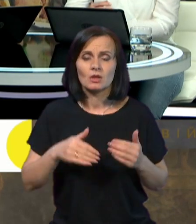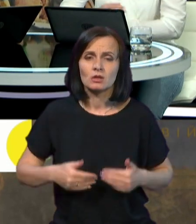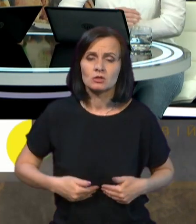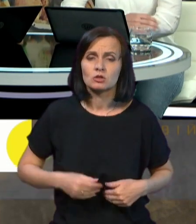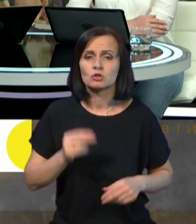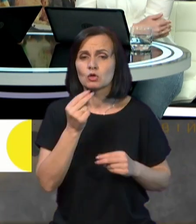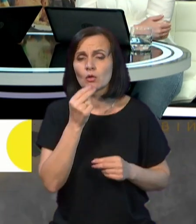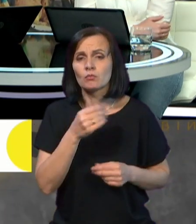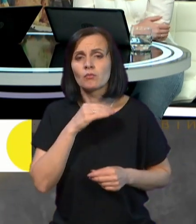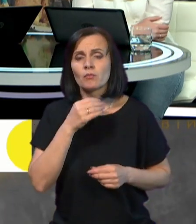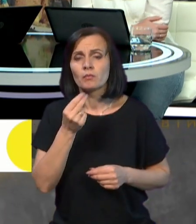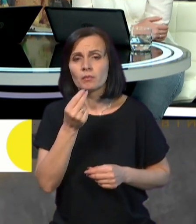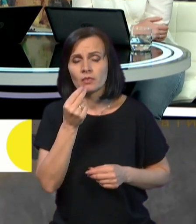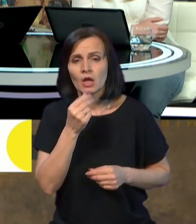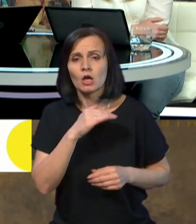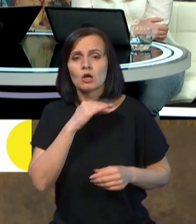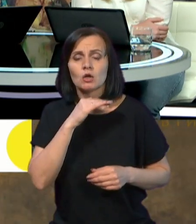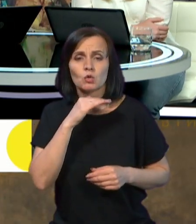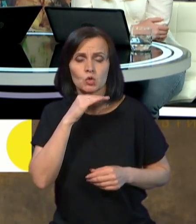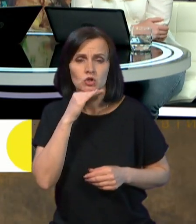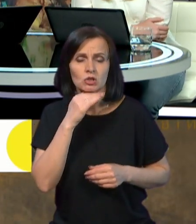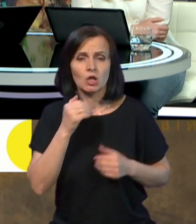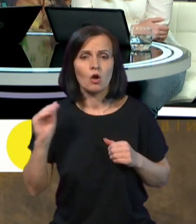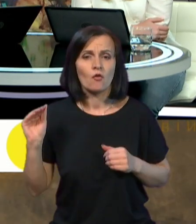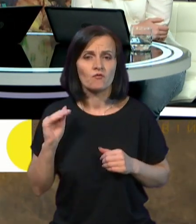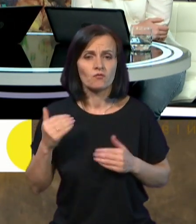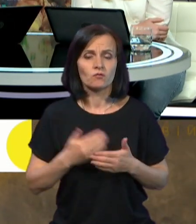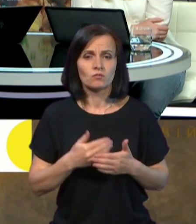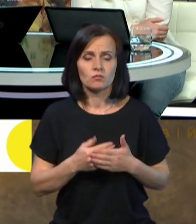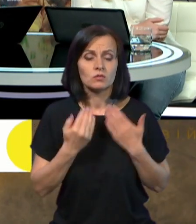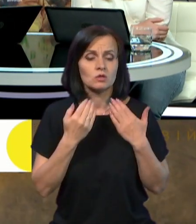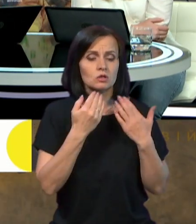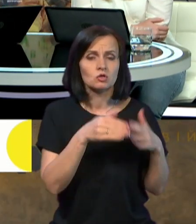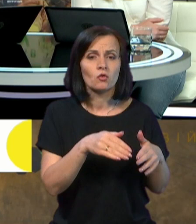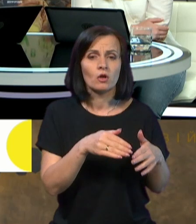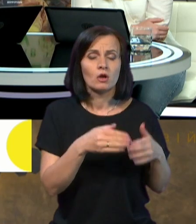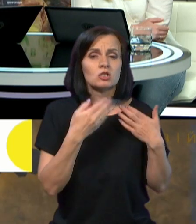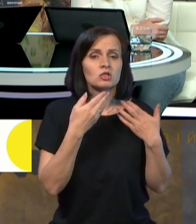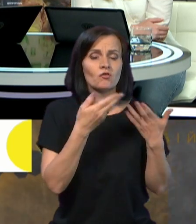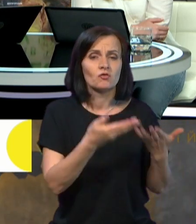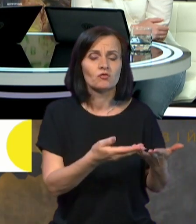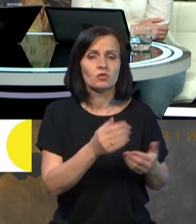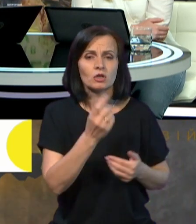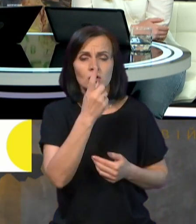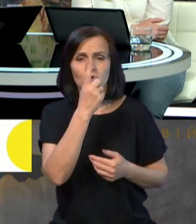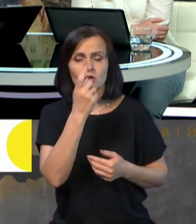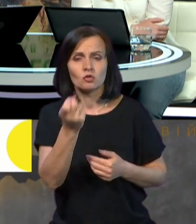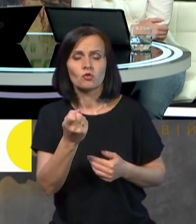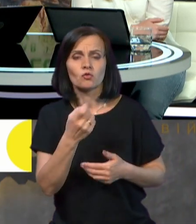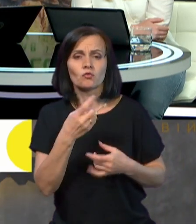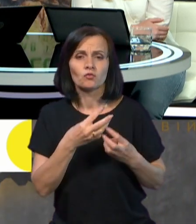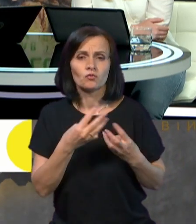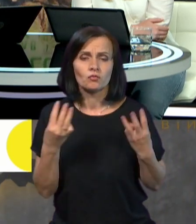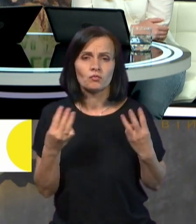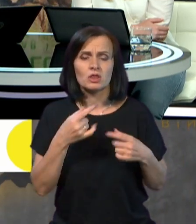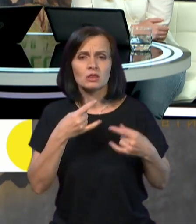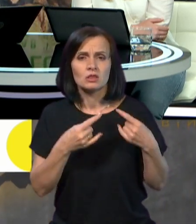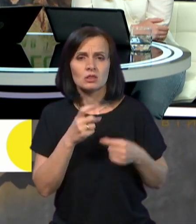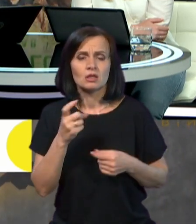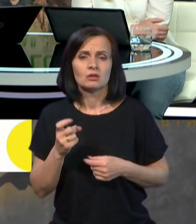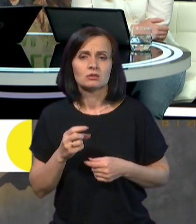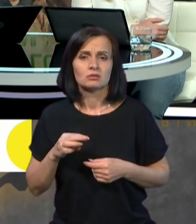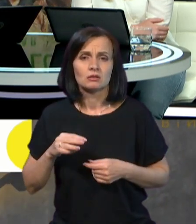від перероблених продуктів, в яких солі дуже велика кількість міститься. Перегляньте, скільки ви споживаєте цукру.